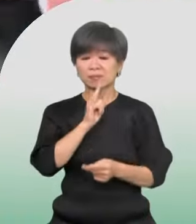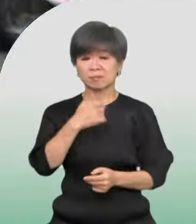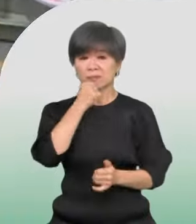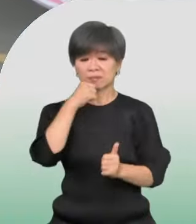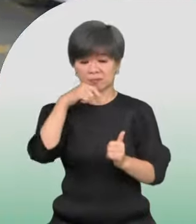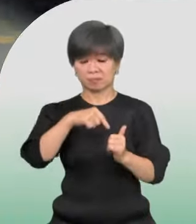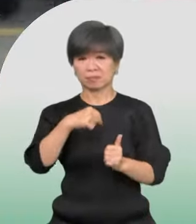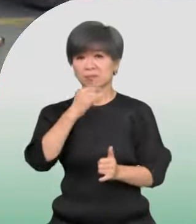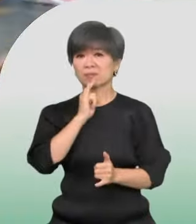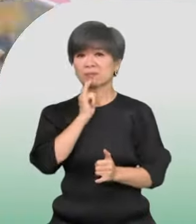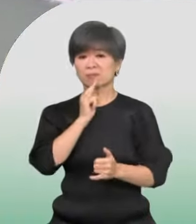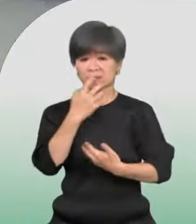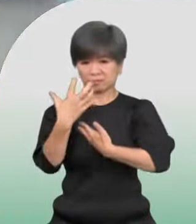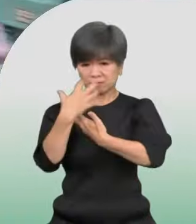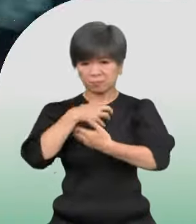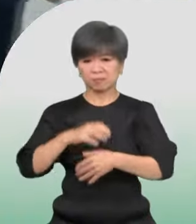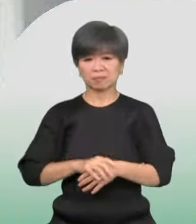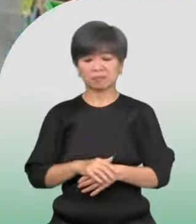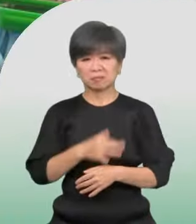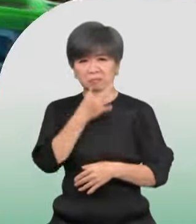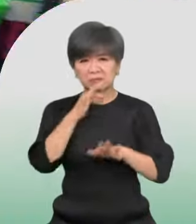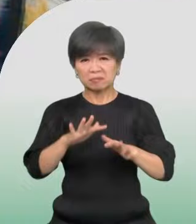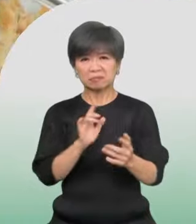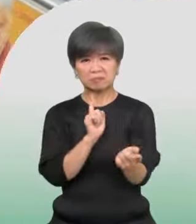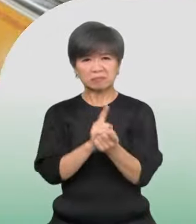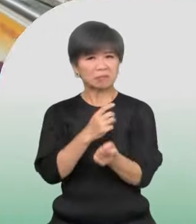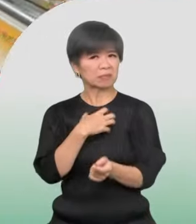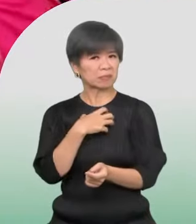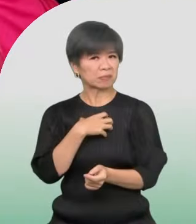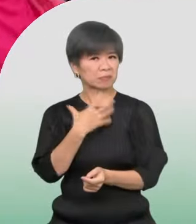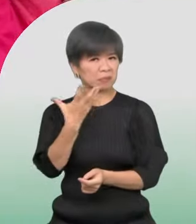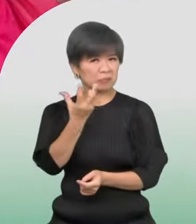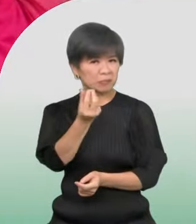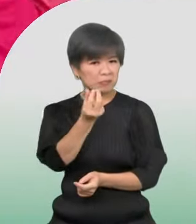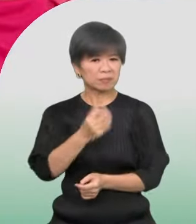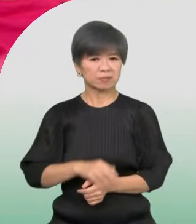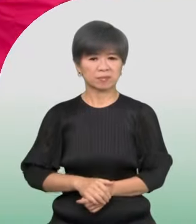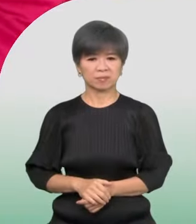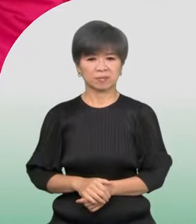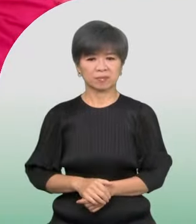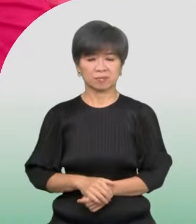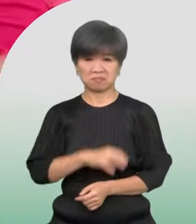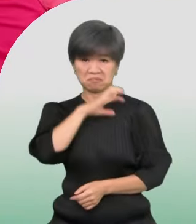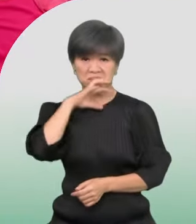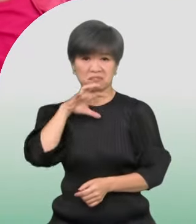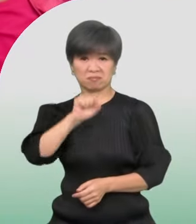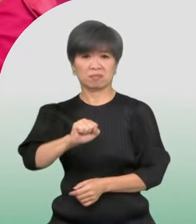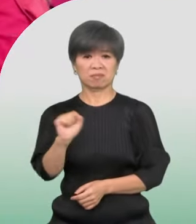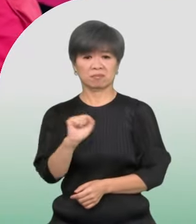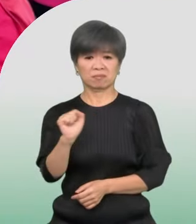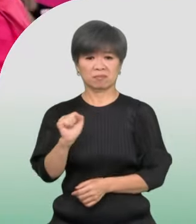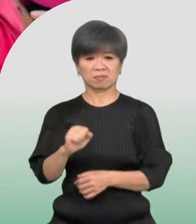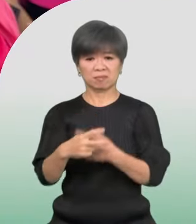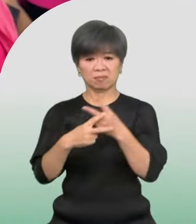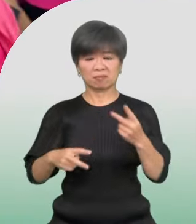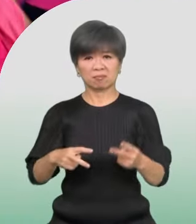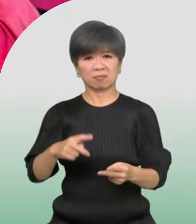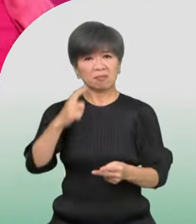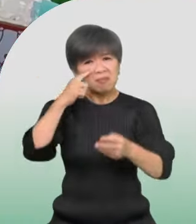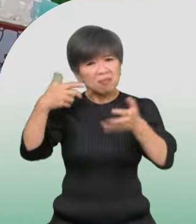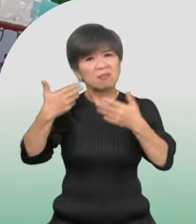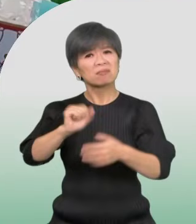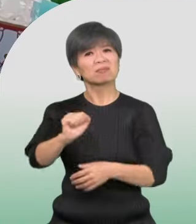影响客家意识，同认识客家面临嘅危机。 唔系赌吧？客家人那边全部做唔